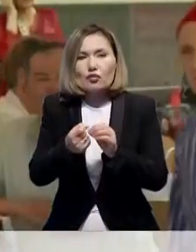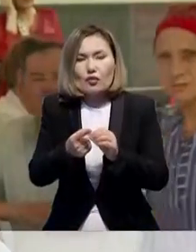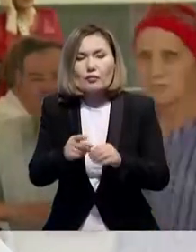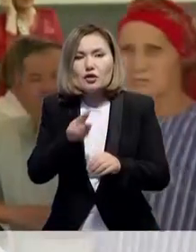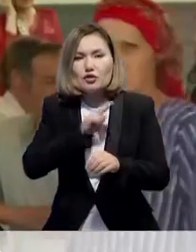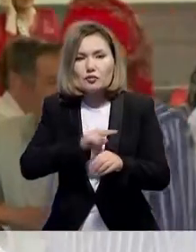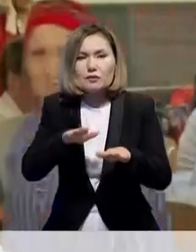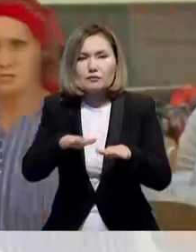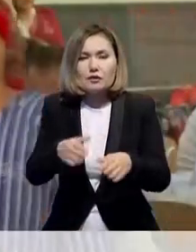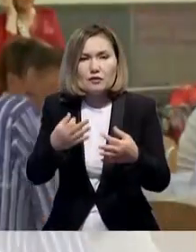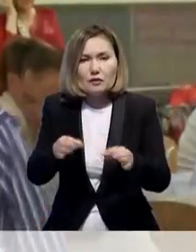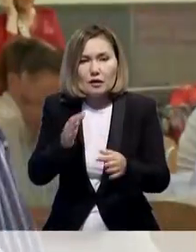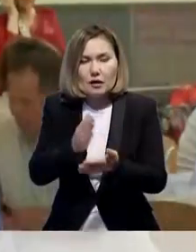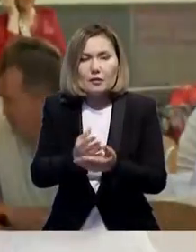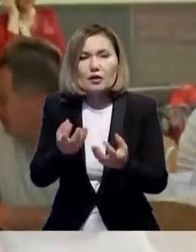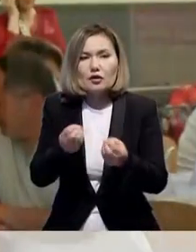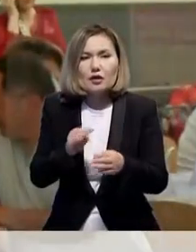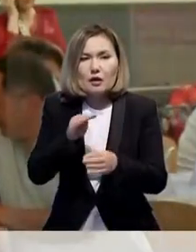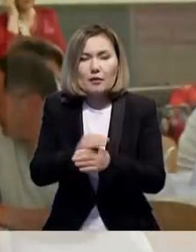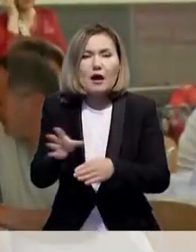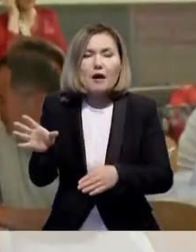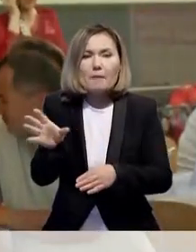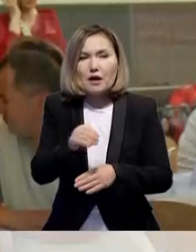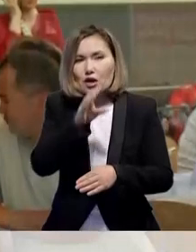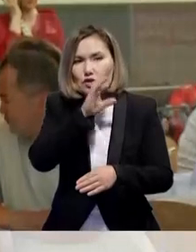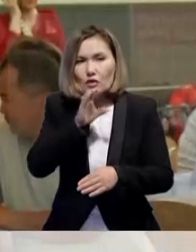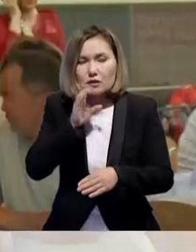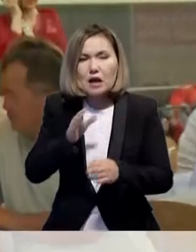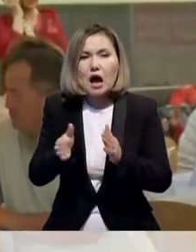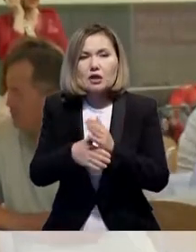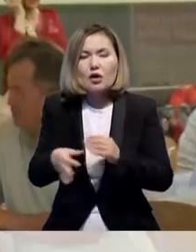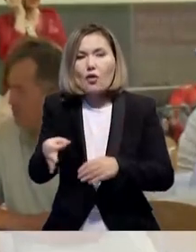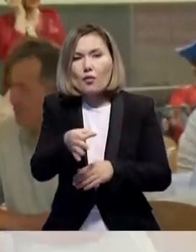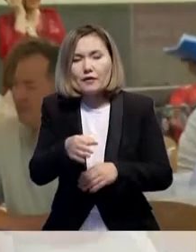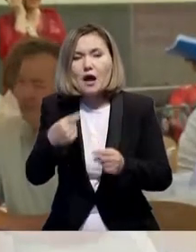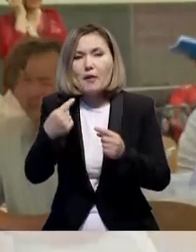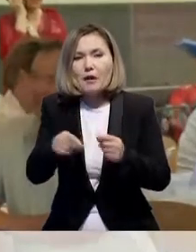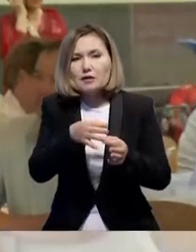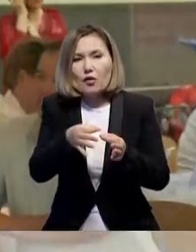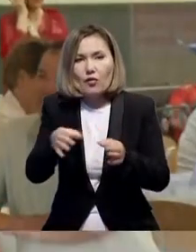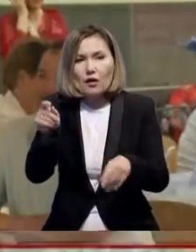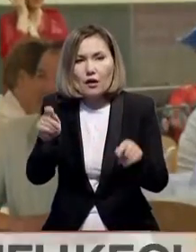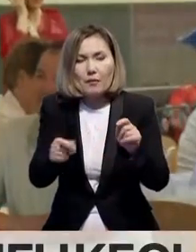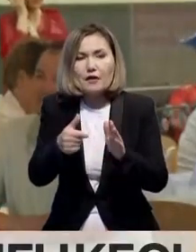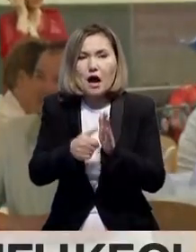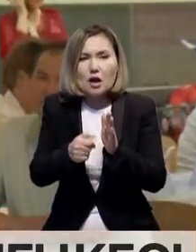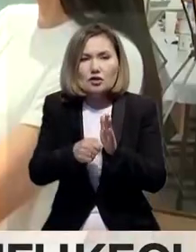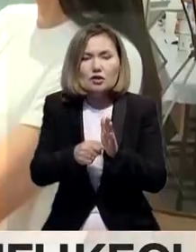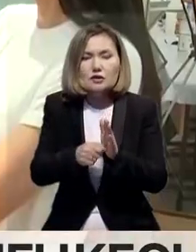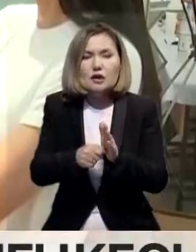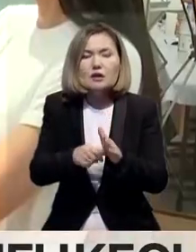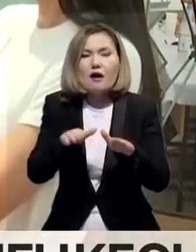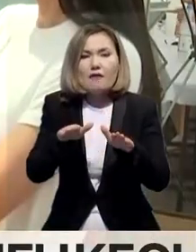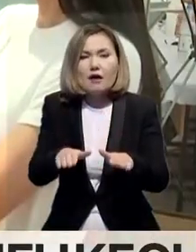орындары жәрмеңкесі және де мұнымен қоса барлық солтүстік Атырау облысынан басқа да өңірлерден 600-ден астам